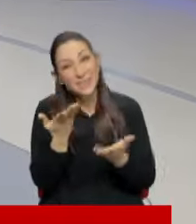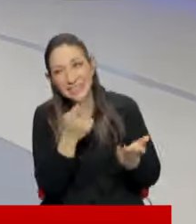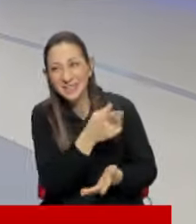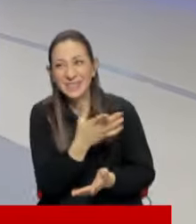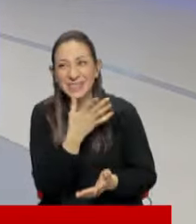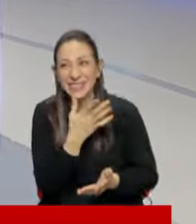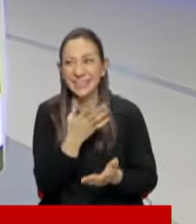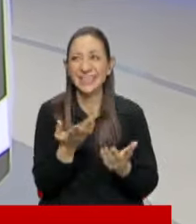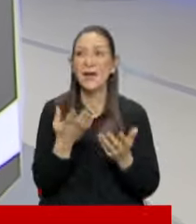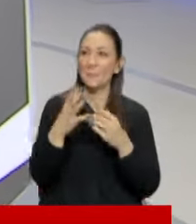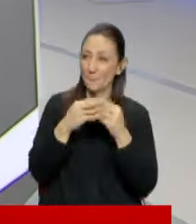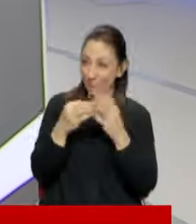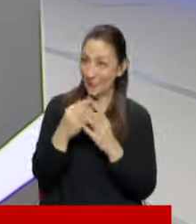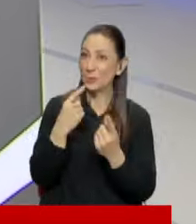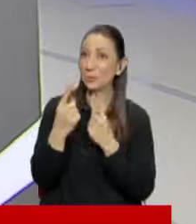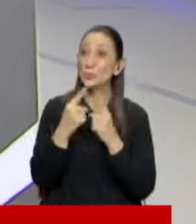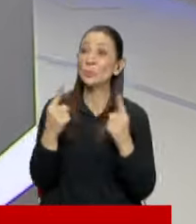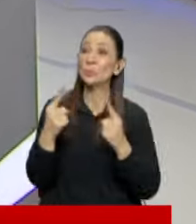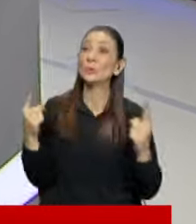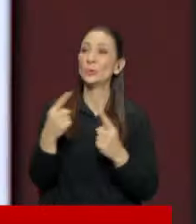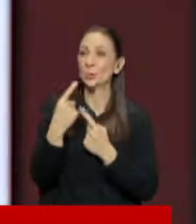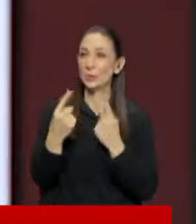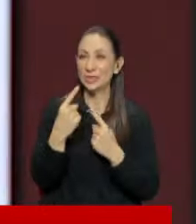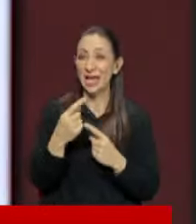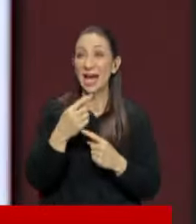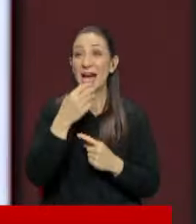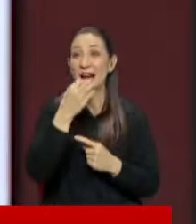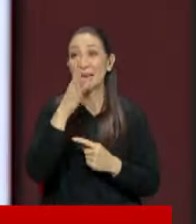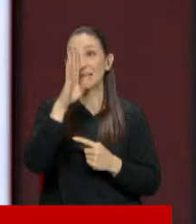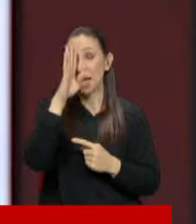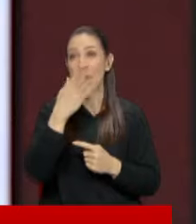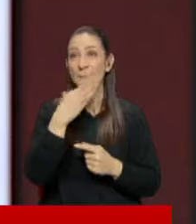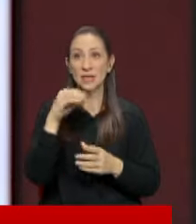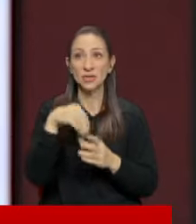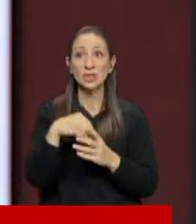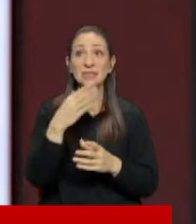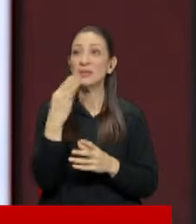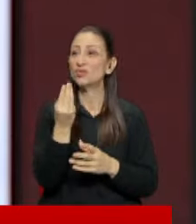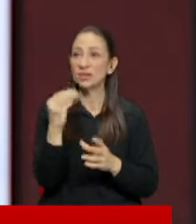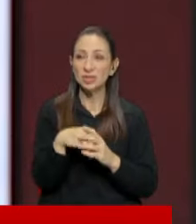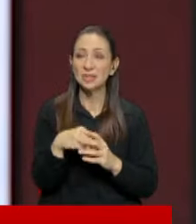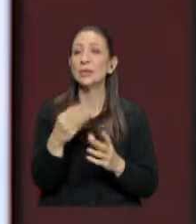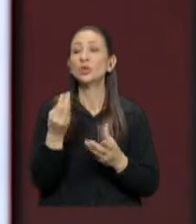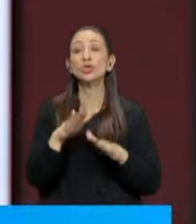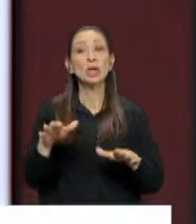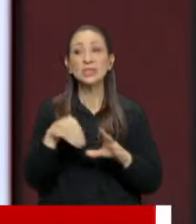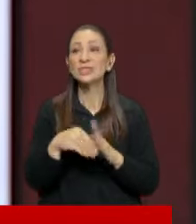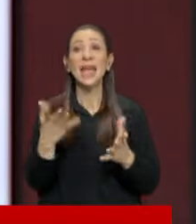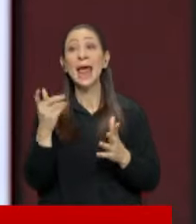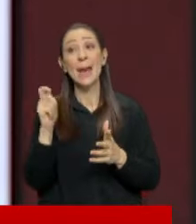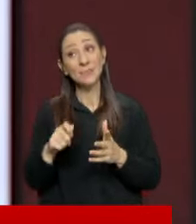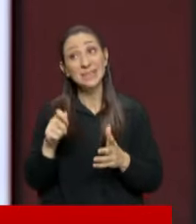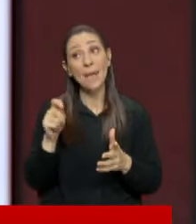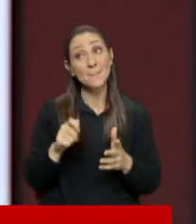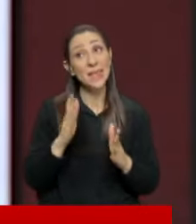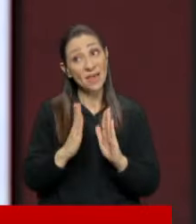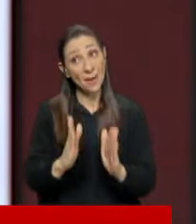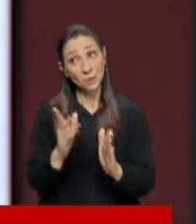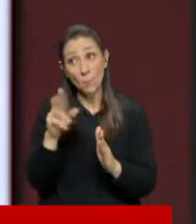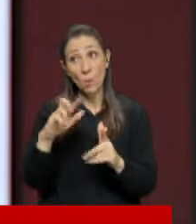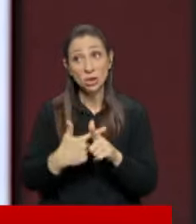bilirsiniz. Yani. Adana'ya geleceğiz. Adana'ya yani. Uzun uzun konuşacağız. Adana'da Ankara mesela emekler için, gençler evet, için, tabii. Çocuklar için evet, evet. Neler yaptınız, neler yapacaksınız?